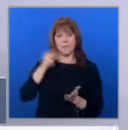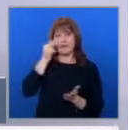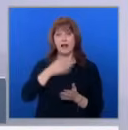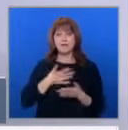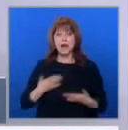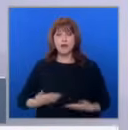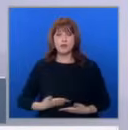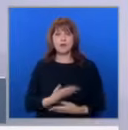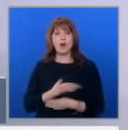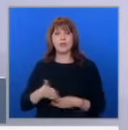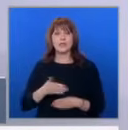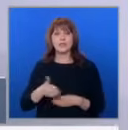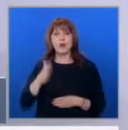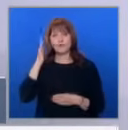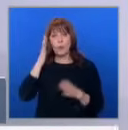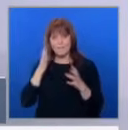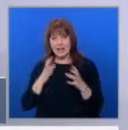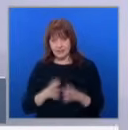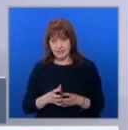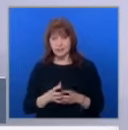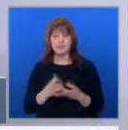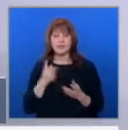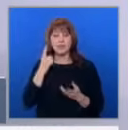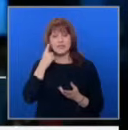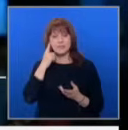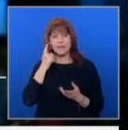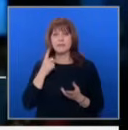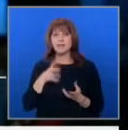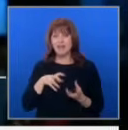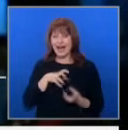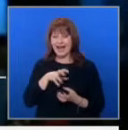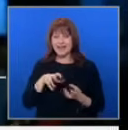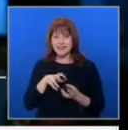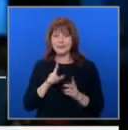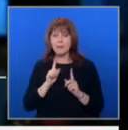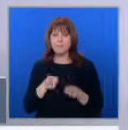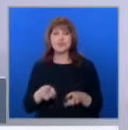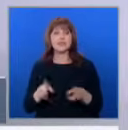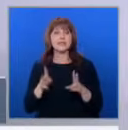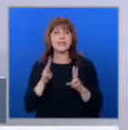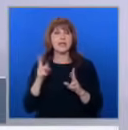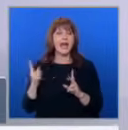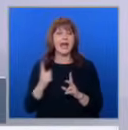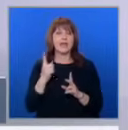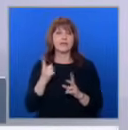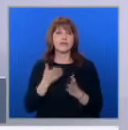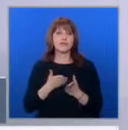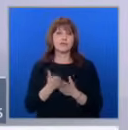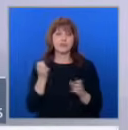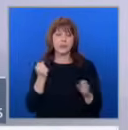от редовно правителство и смятаме, че политическата криза може да бъде решена единствено чрез